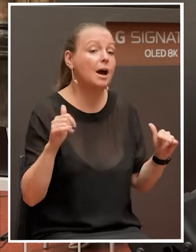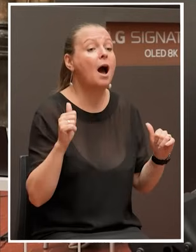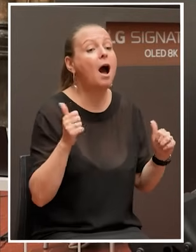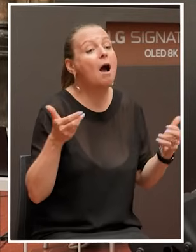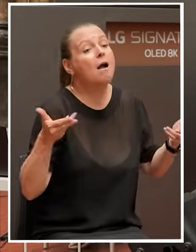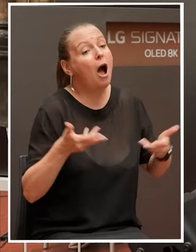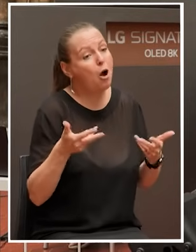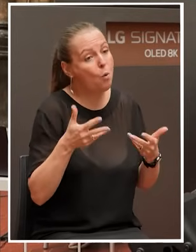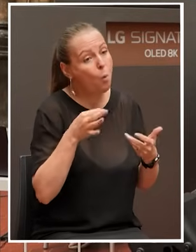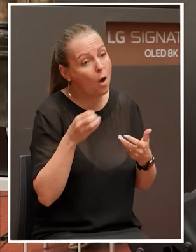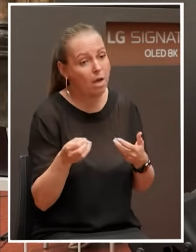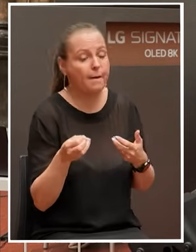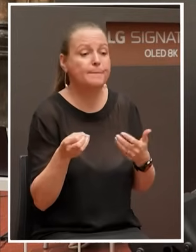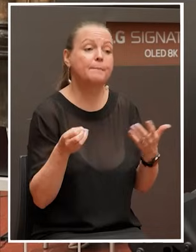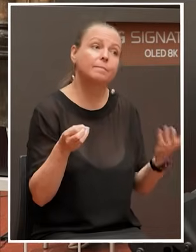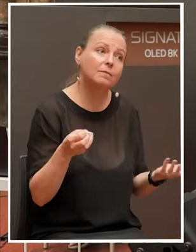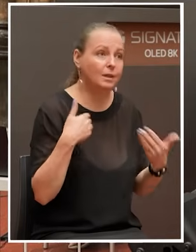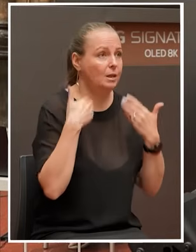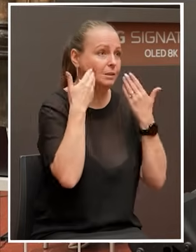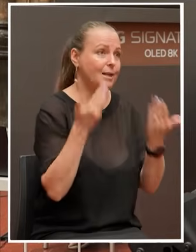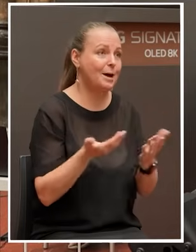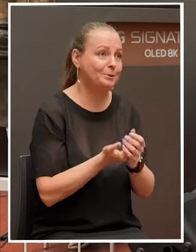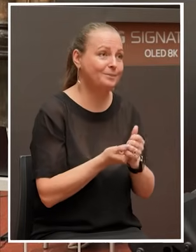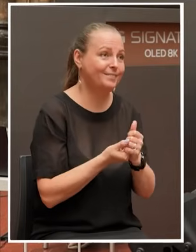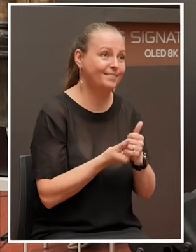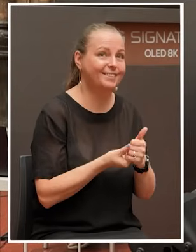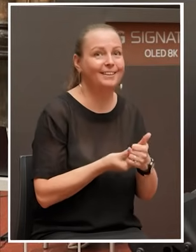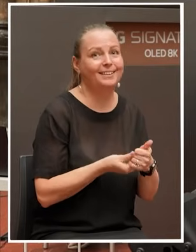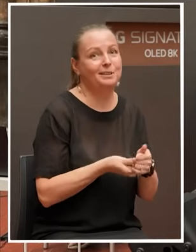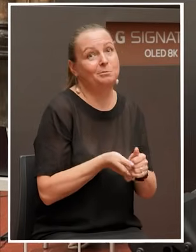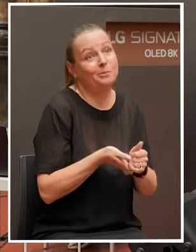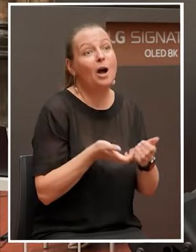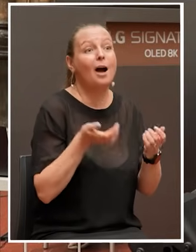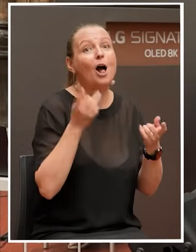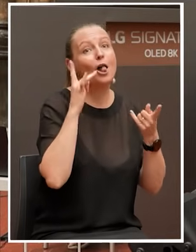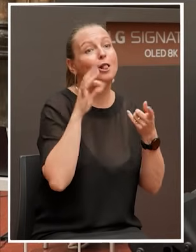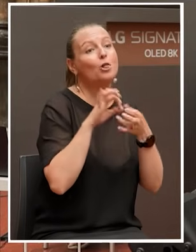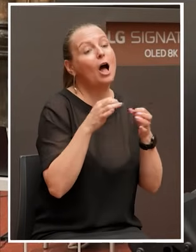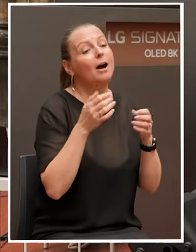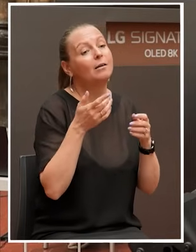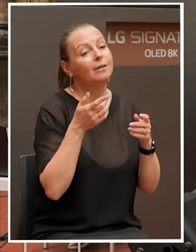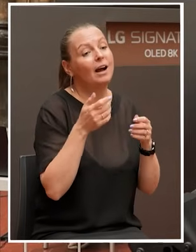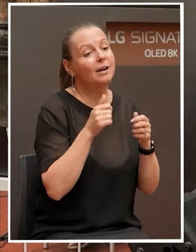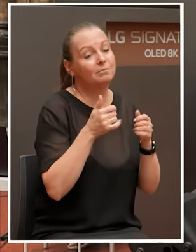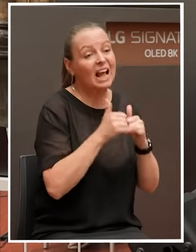оно, не знаю, ну, логическое ли оно.